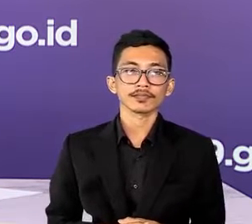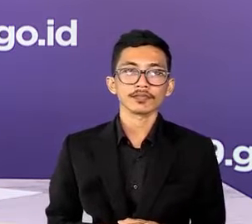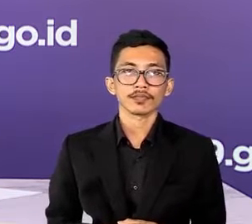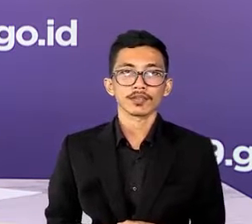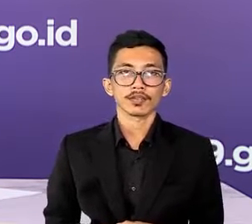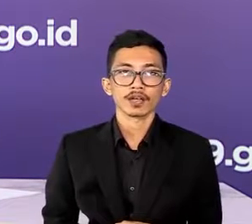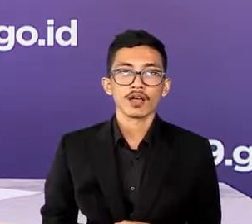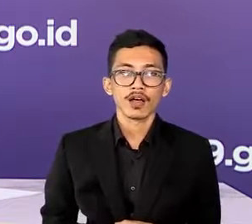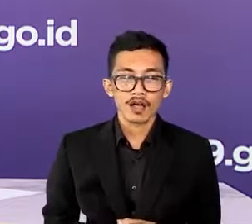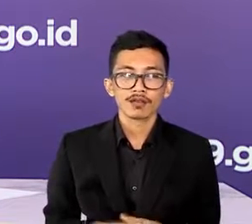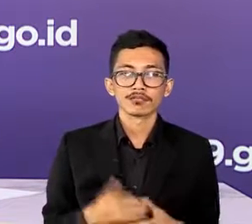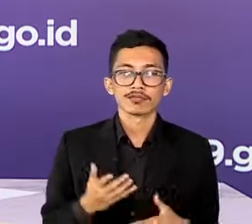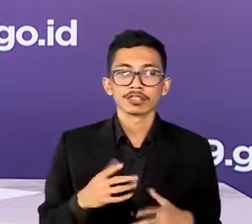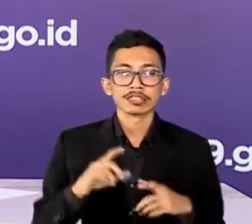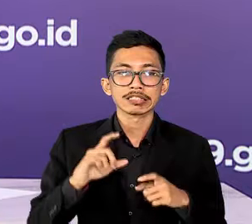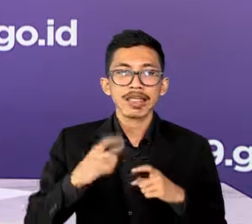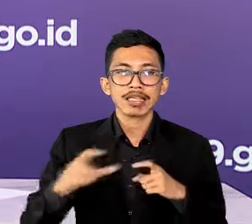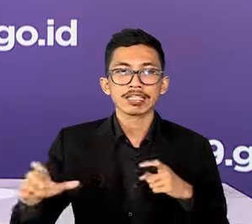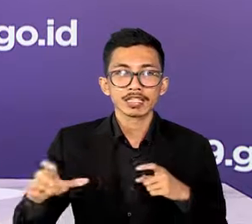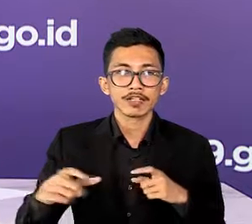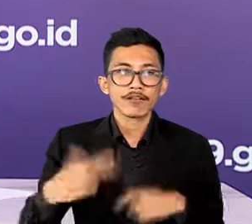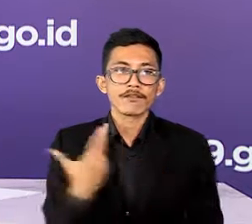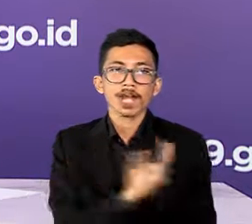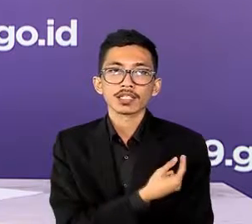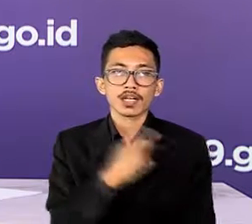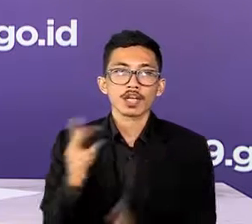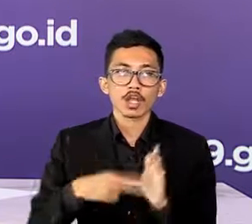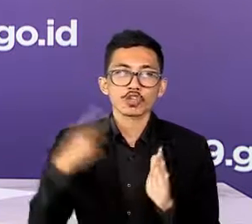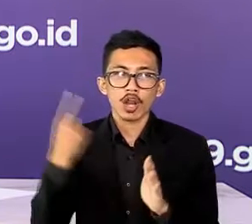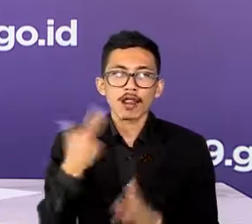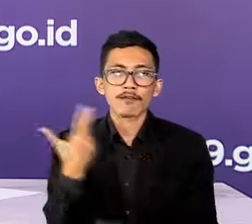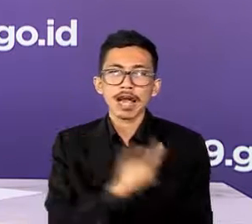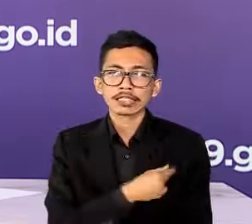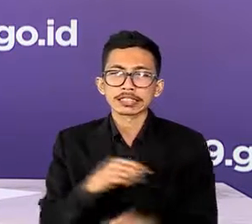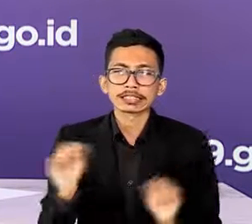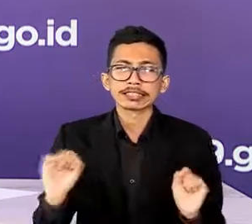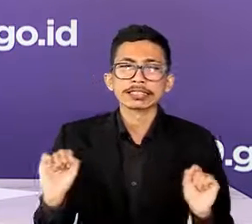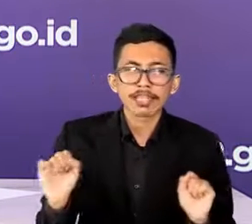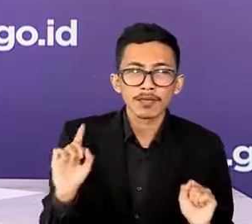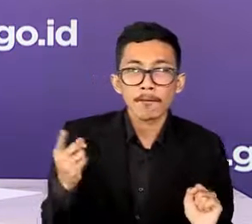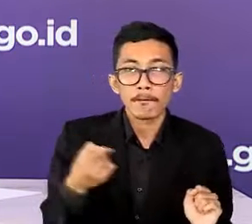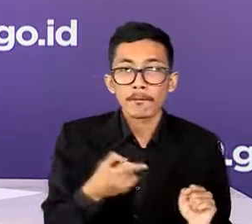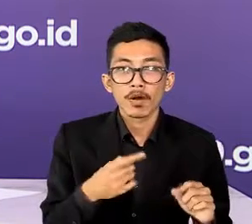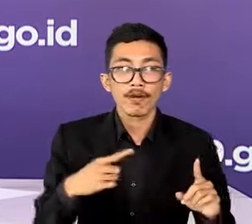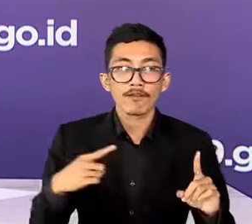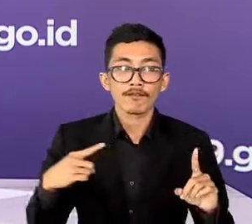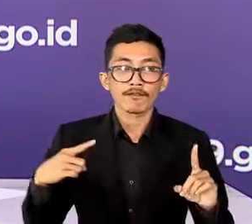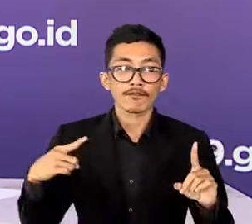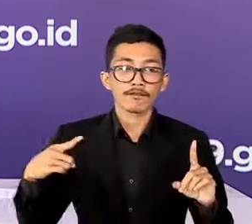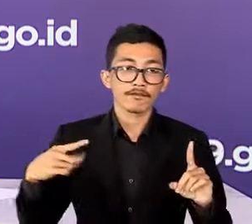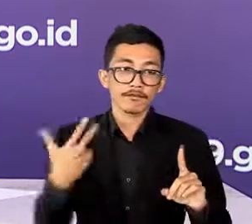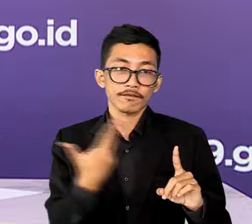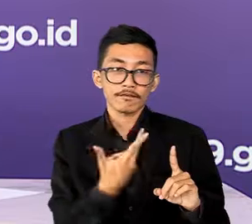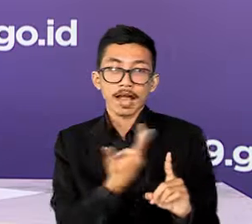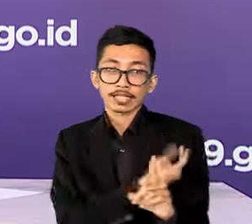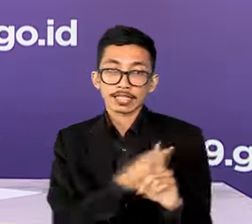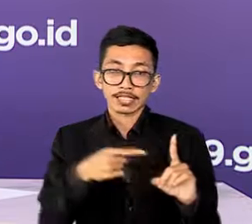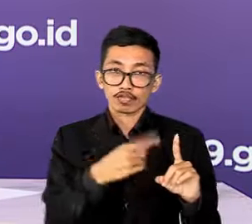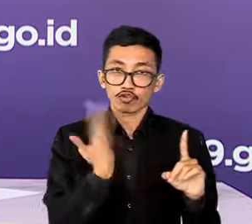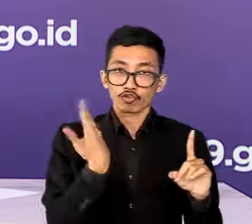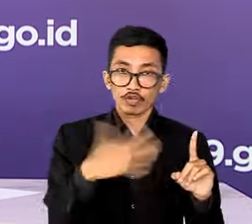pelaksanaan strategi vaksinasi nasional karena peluang terbentuknya varian baru pada orang yang sudah divaksin lebih